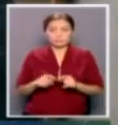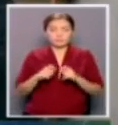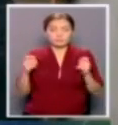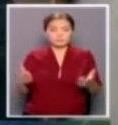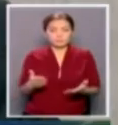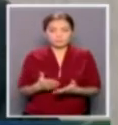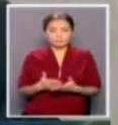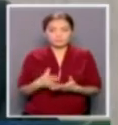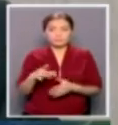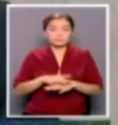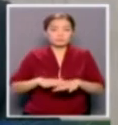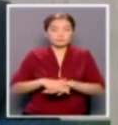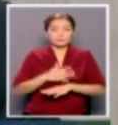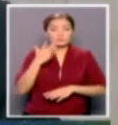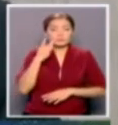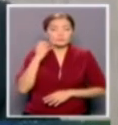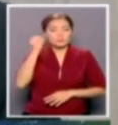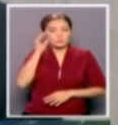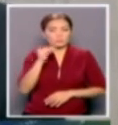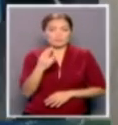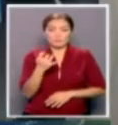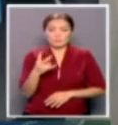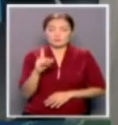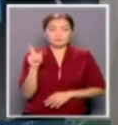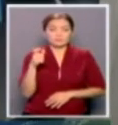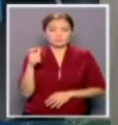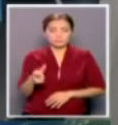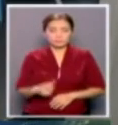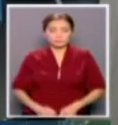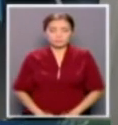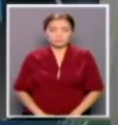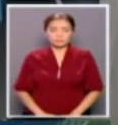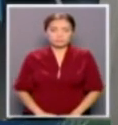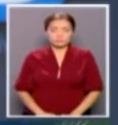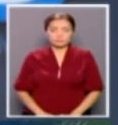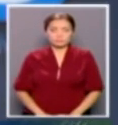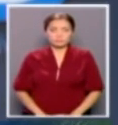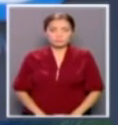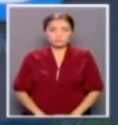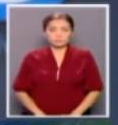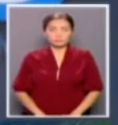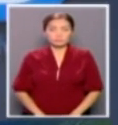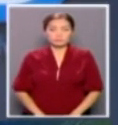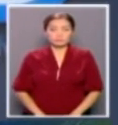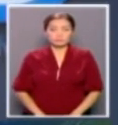көрген. Ол еліміздегі санаулы жұмекен танушылардың бірі. Жәнібек Ғалым, Артур Ботпан, Атырау телеарнасы.